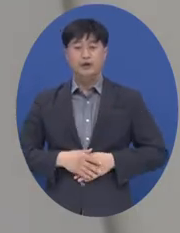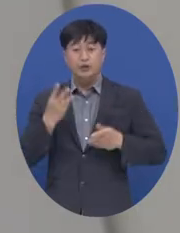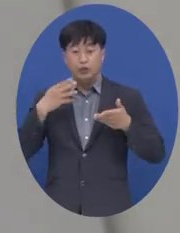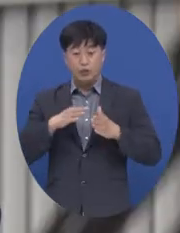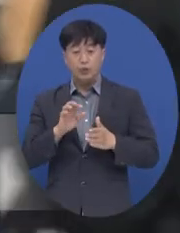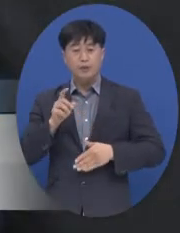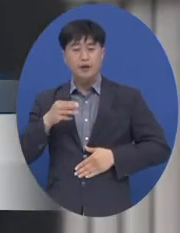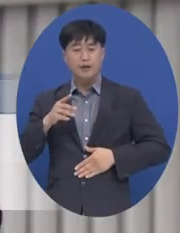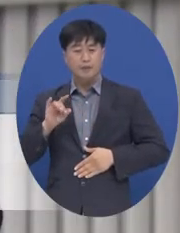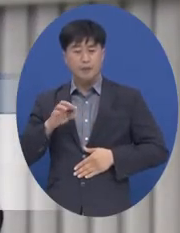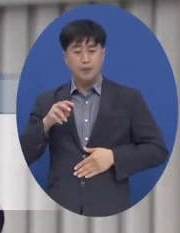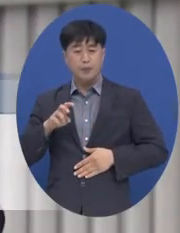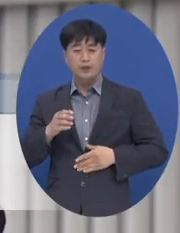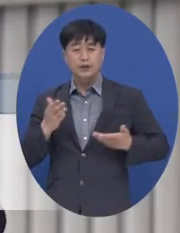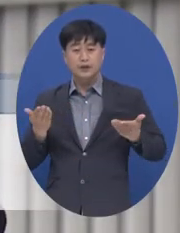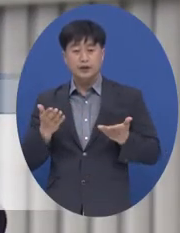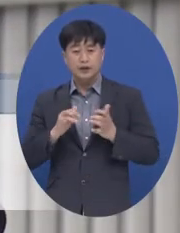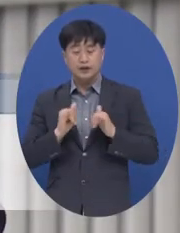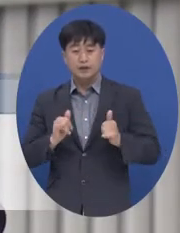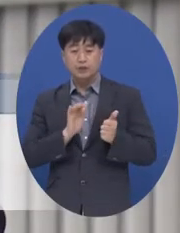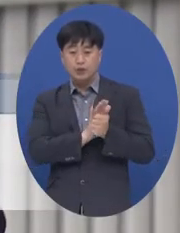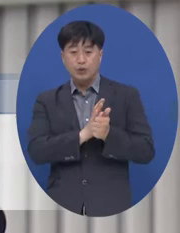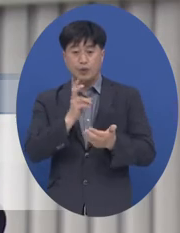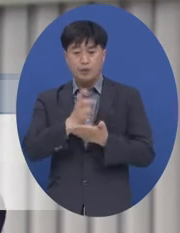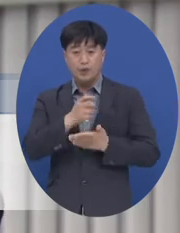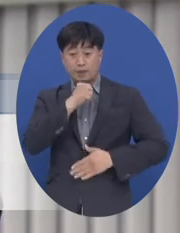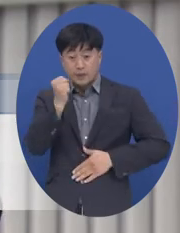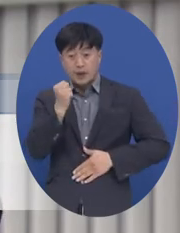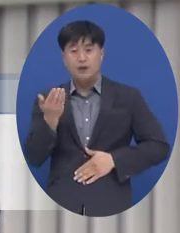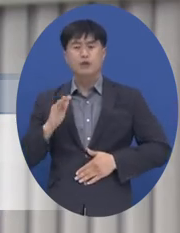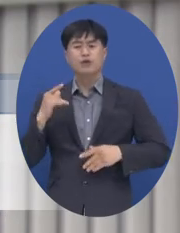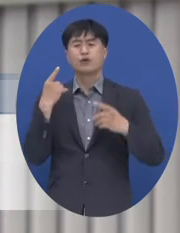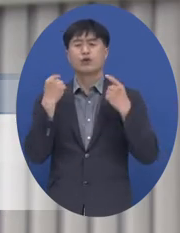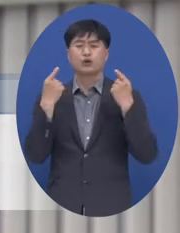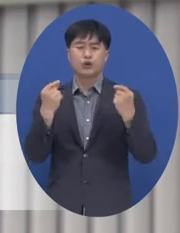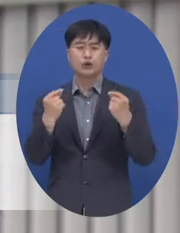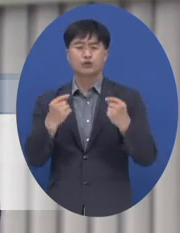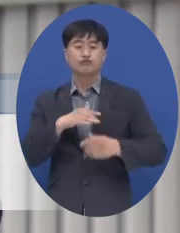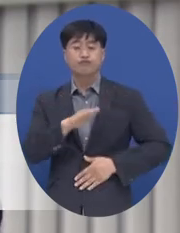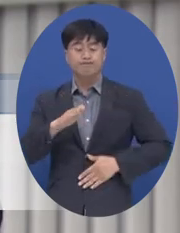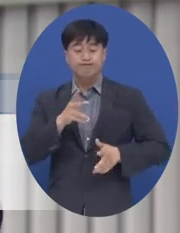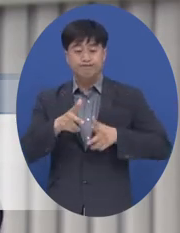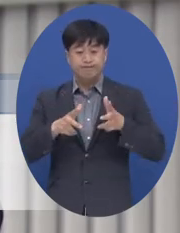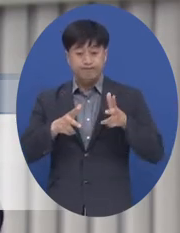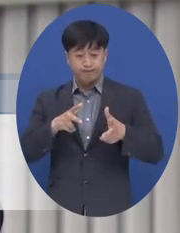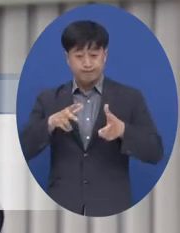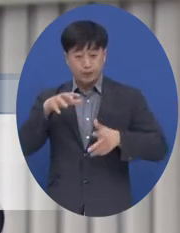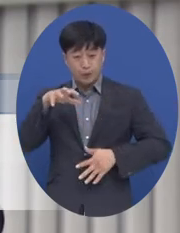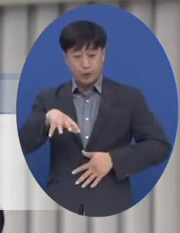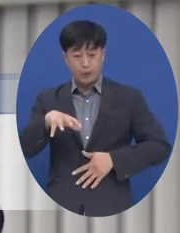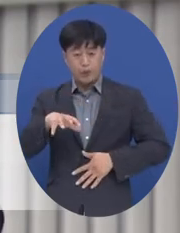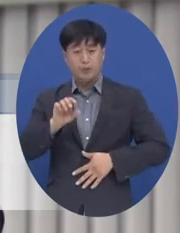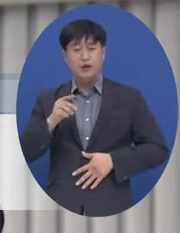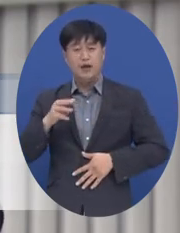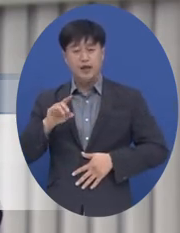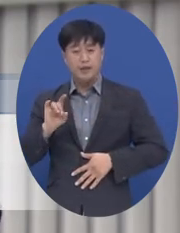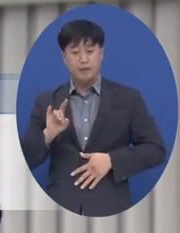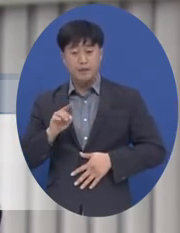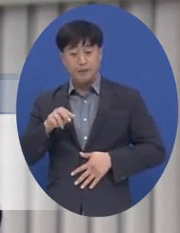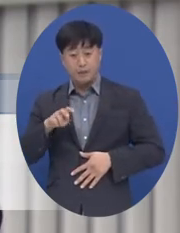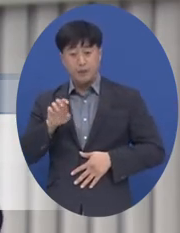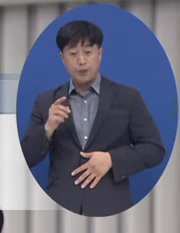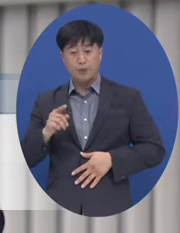열었습니다. 경기도 플랫폼 노동자 지원 조례가 통과되었지만 여전히 우리 산업